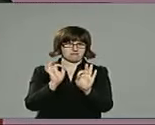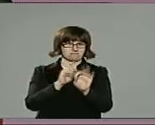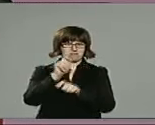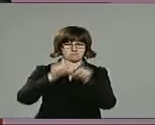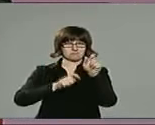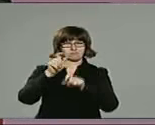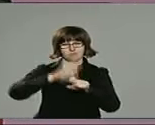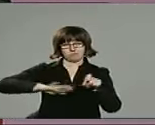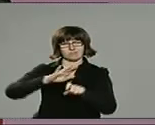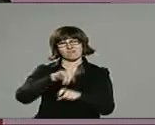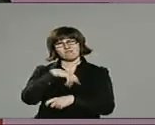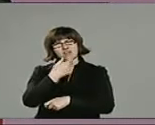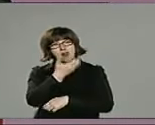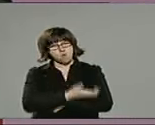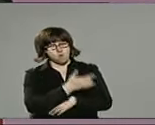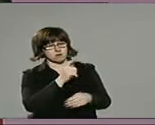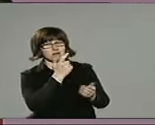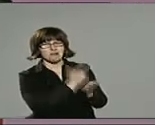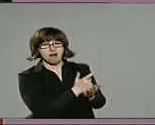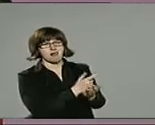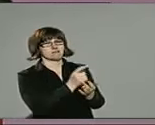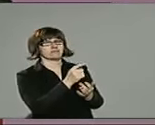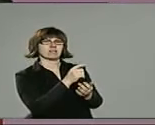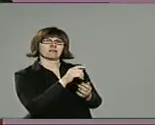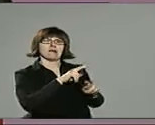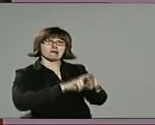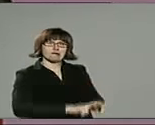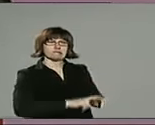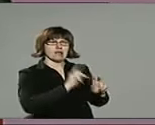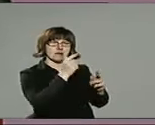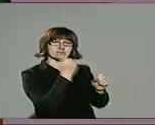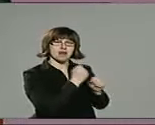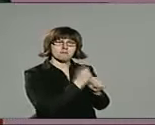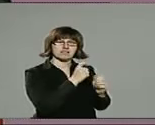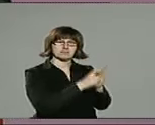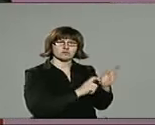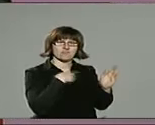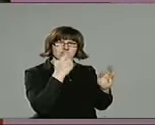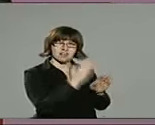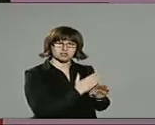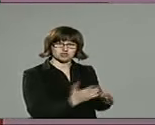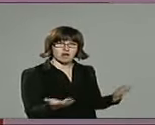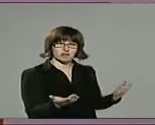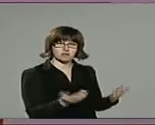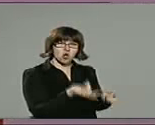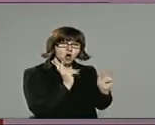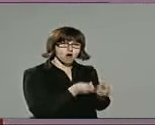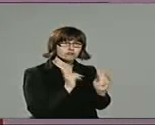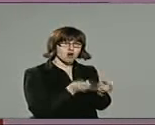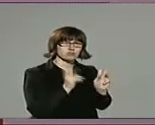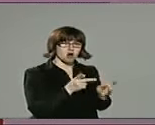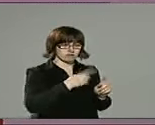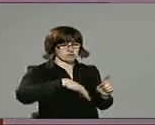diejenigen oder derjenigen, über deren Gehälter, Renten und Lebens- und Arbeitsbedingungen wir entscheiden. Oft genug können wir